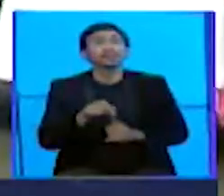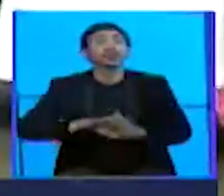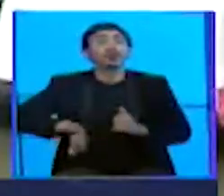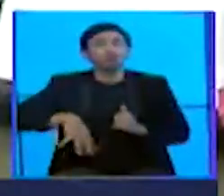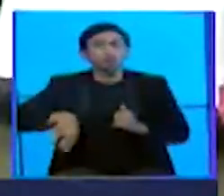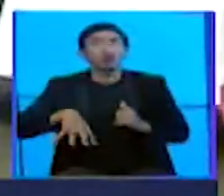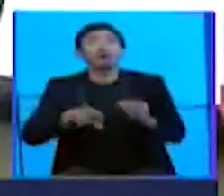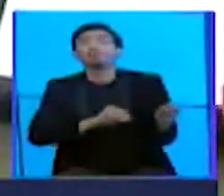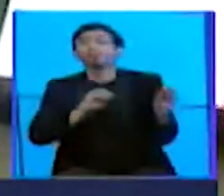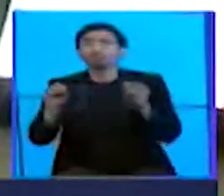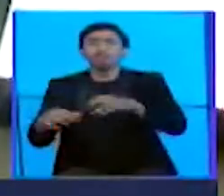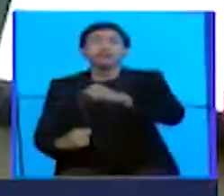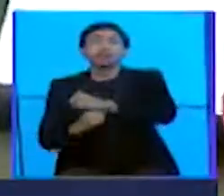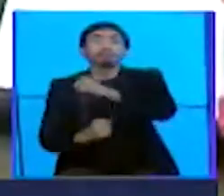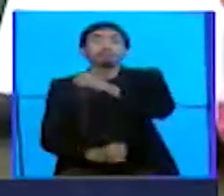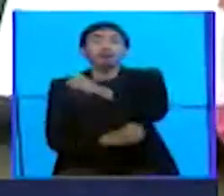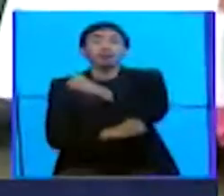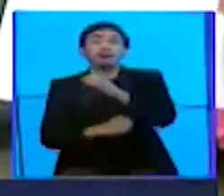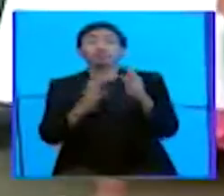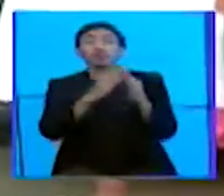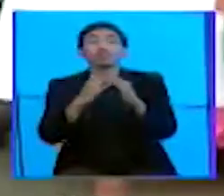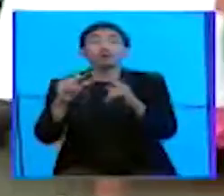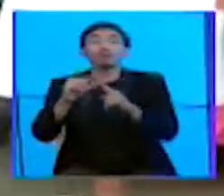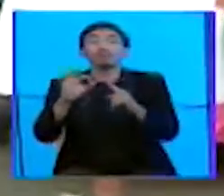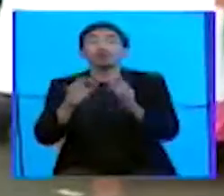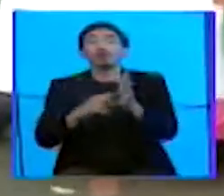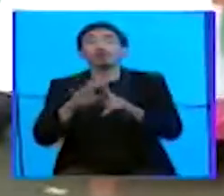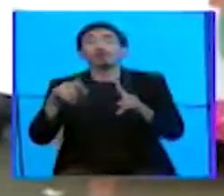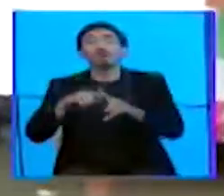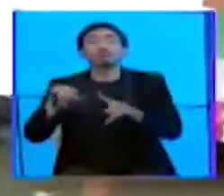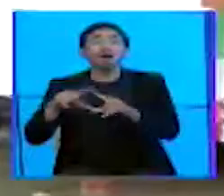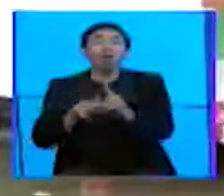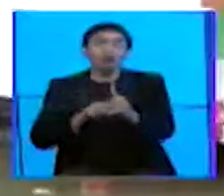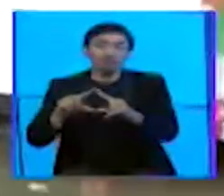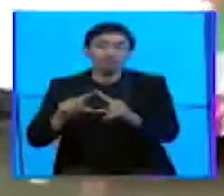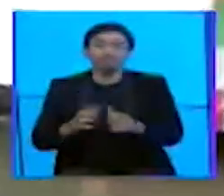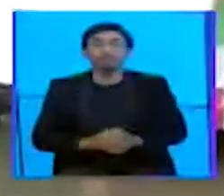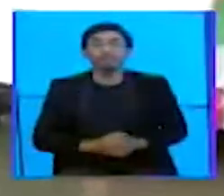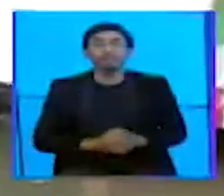ke komplek perumahan Pondok Jaya. Dari Jakarta, Bibi Kristami, Tommy Adi Kusumo, Ade Ahmad, iNews melaporkan.